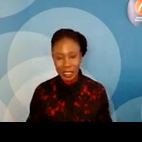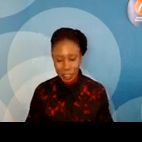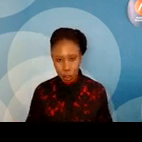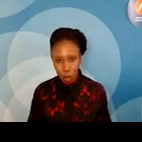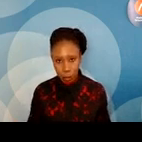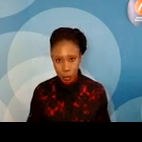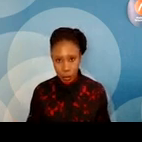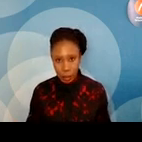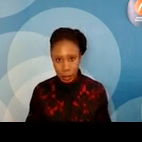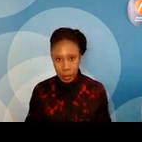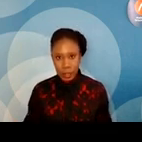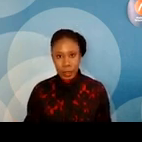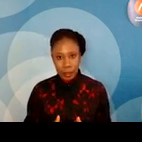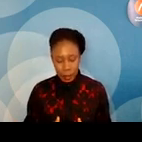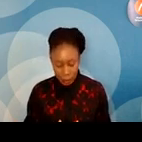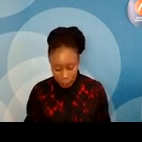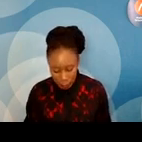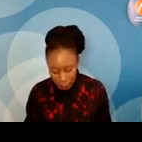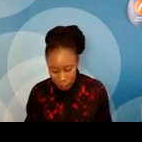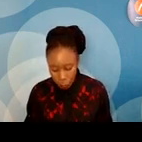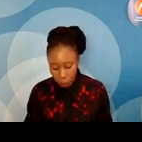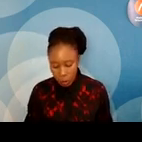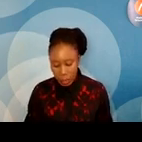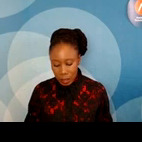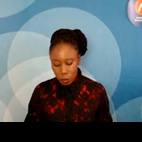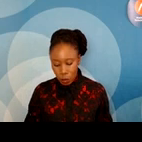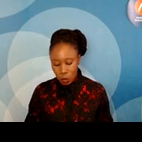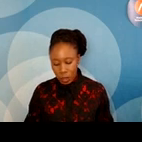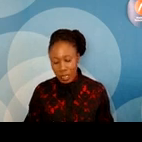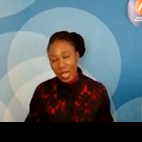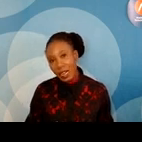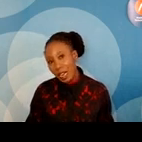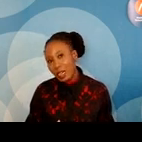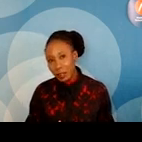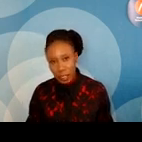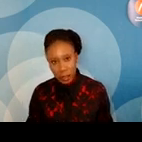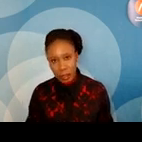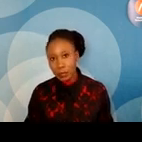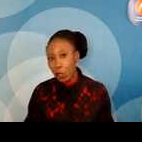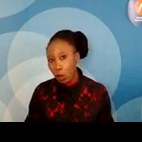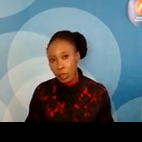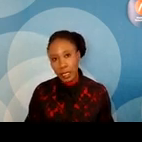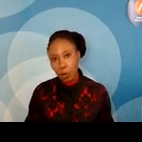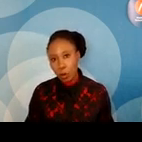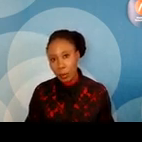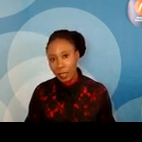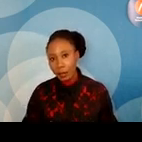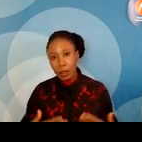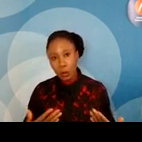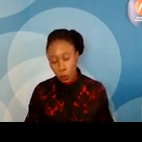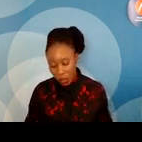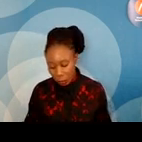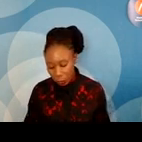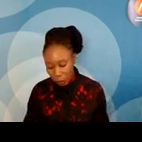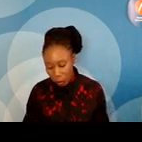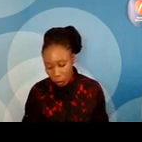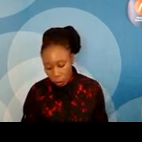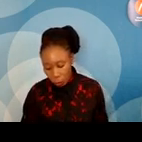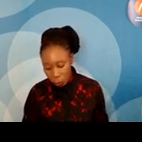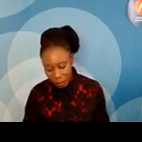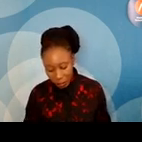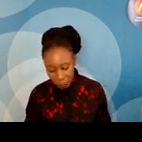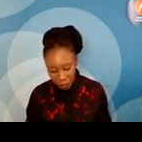åldersmedvetet ledarskap. I våra organisationer där är det viktigt att vi har dialog mellan